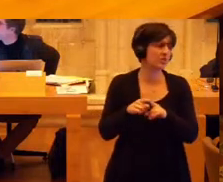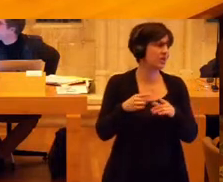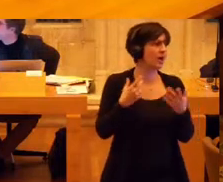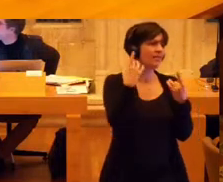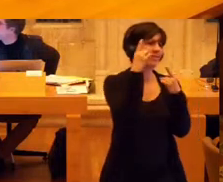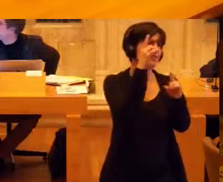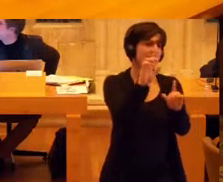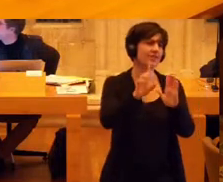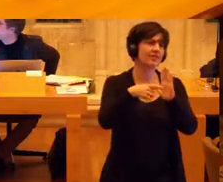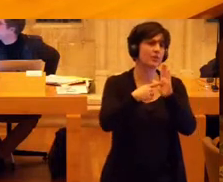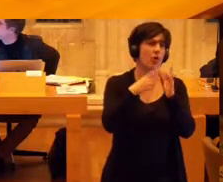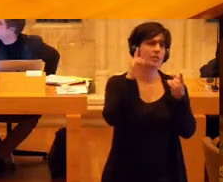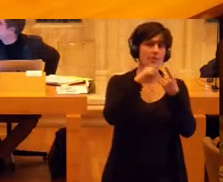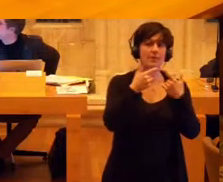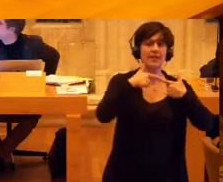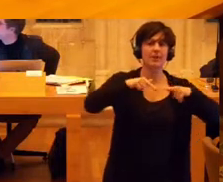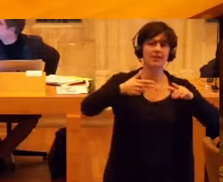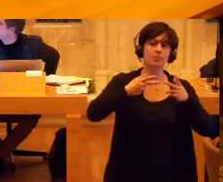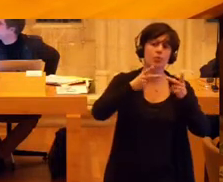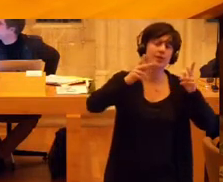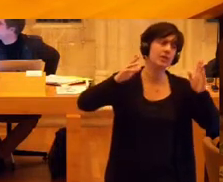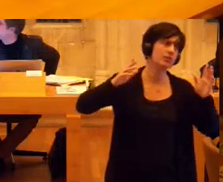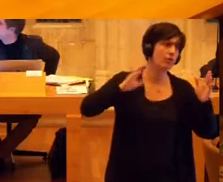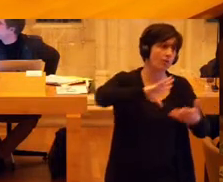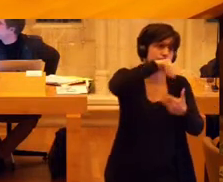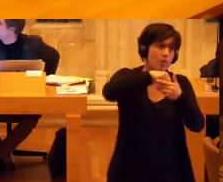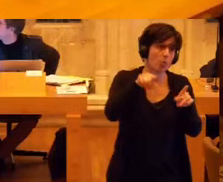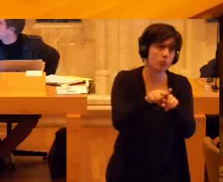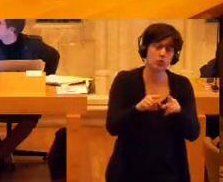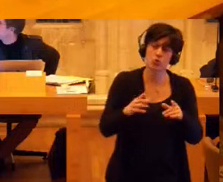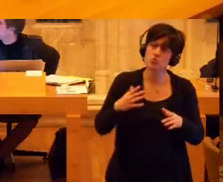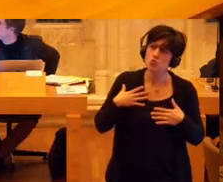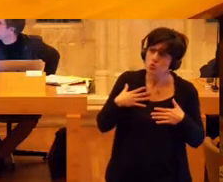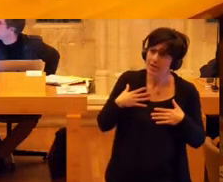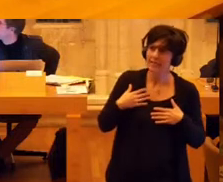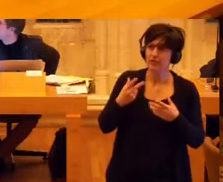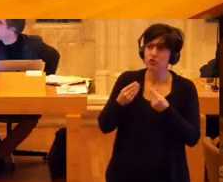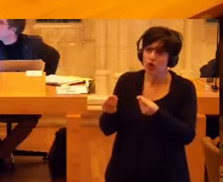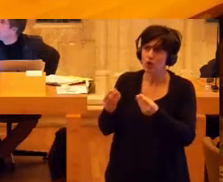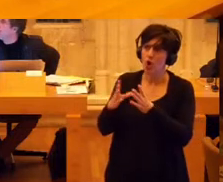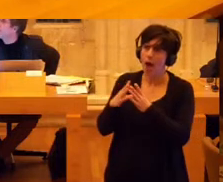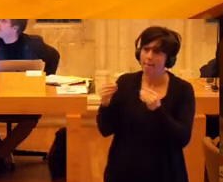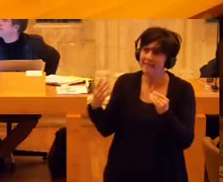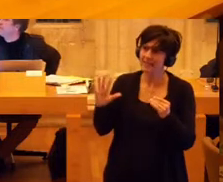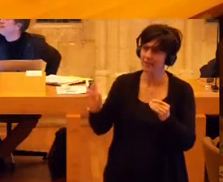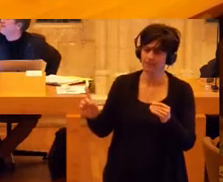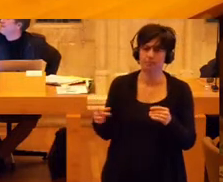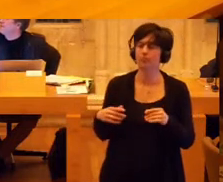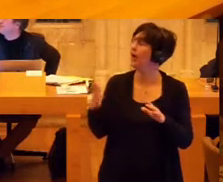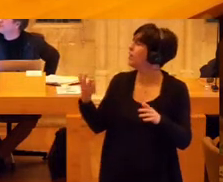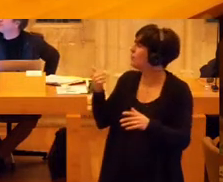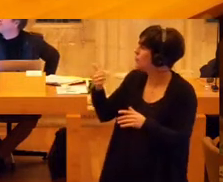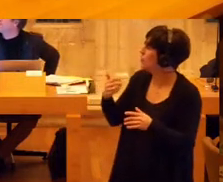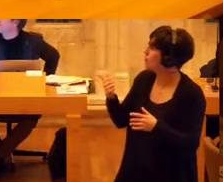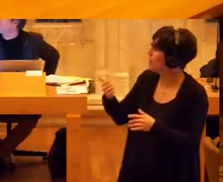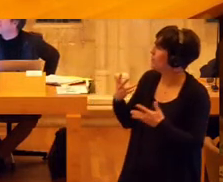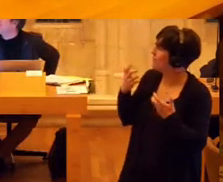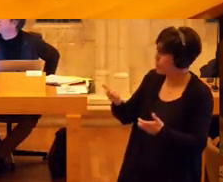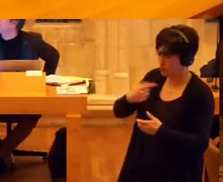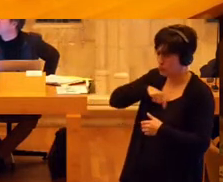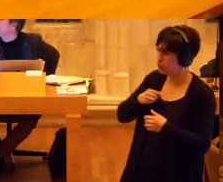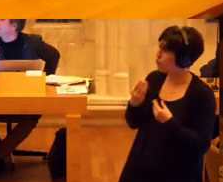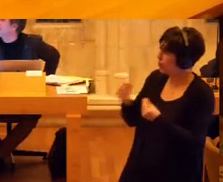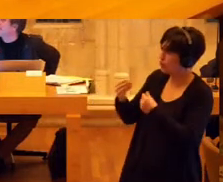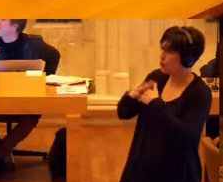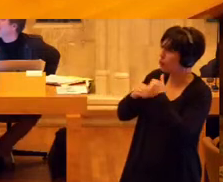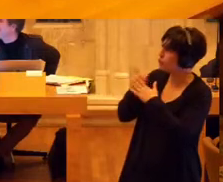d'un grand sujet de liberté publique comme celui-là, ça ne va pas faciliter les choses. Mais bon. Bon voilà, vous vouliez une opposition constructive ou déconstructive, puisque